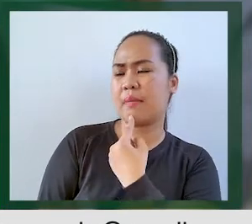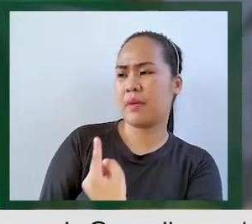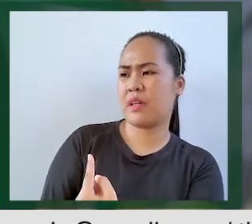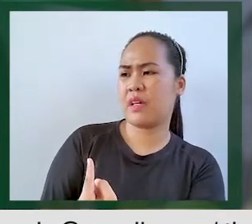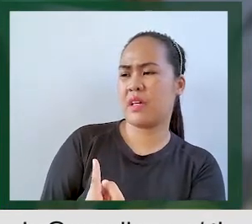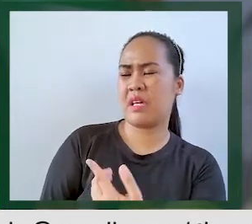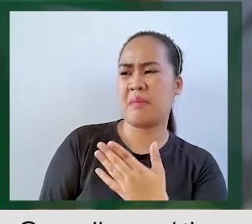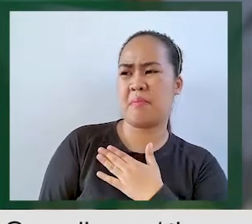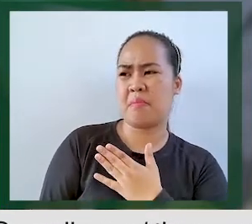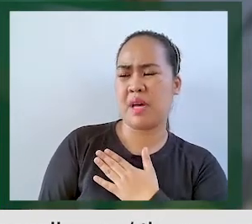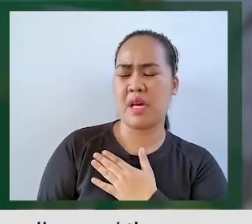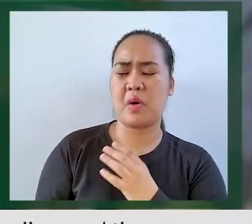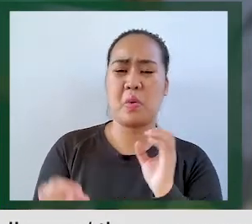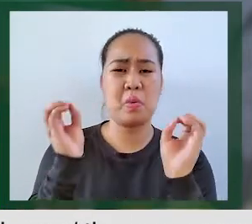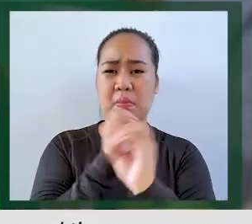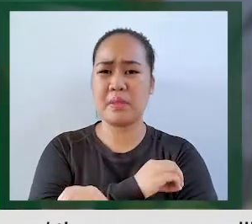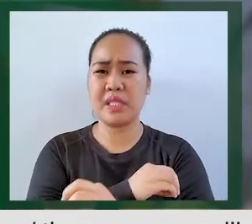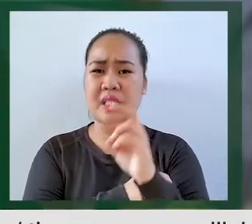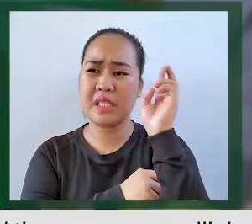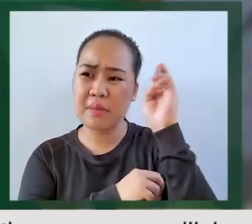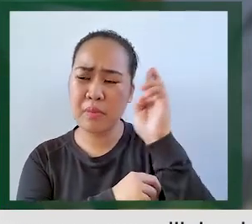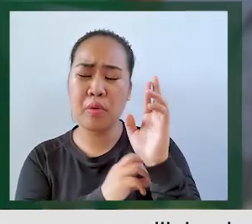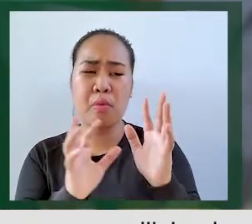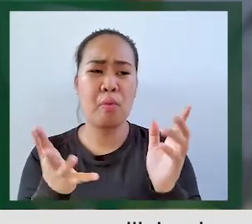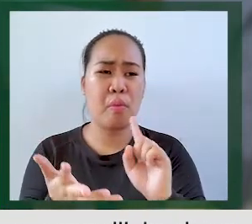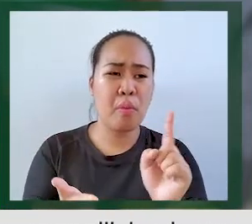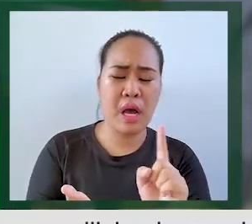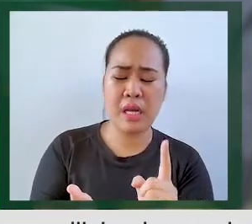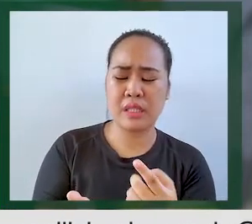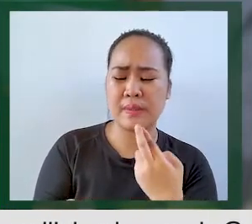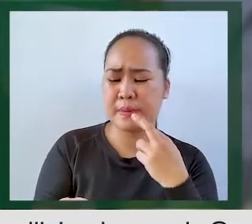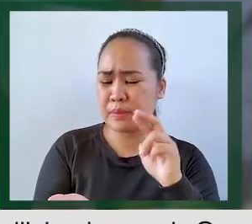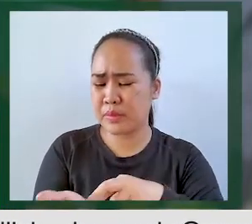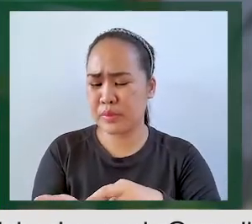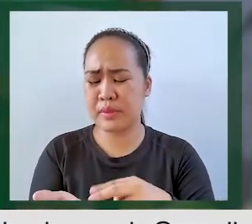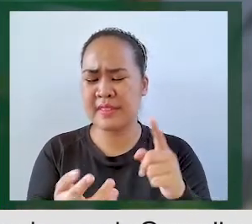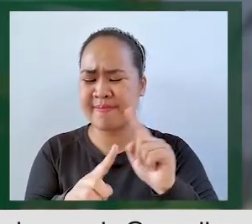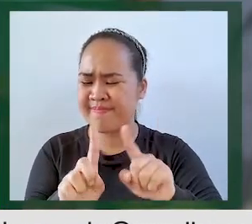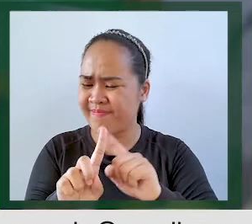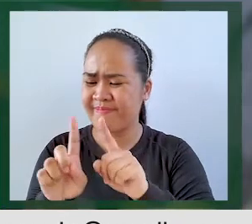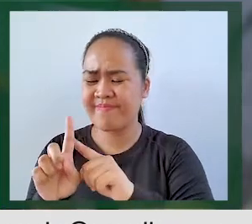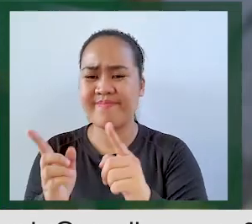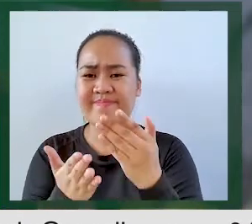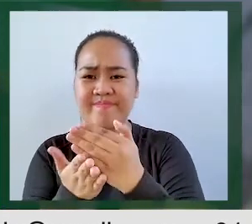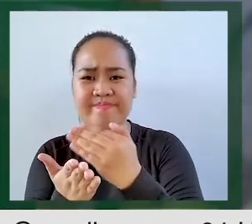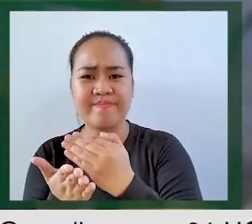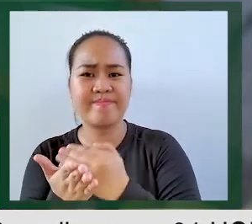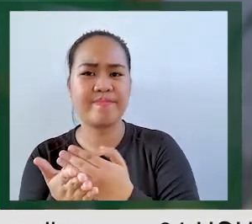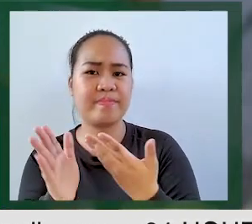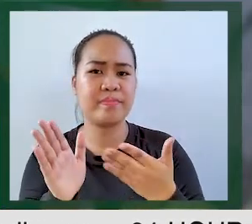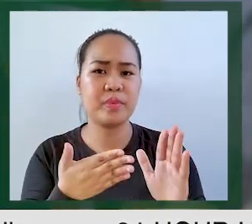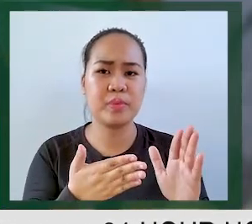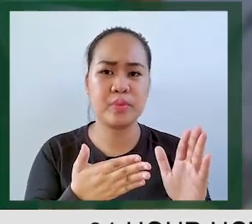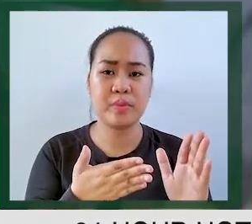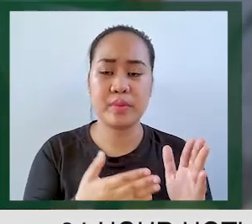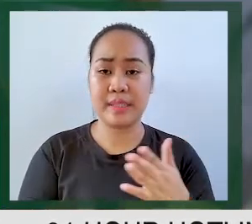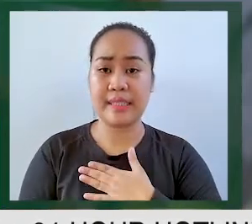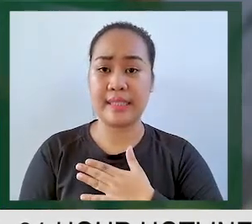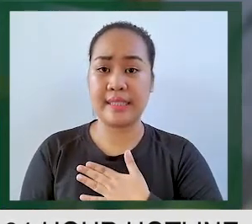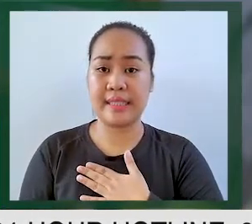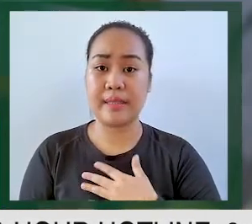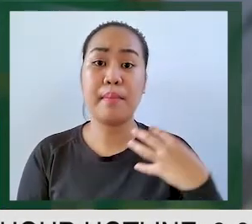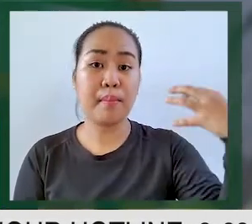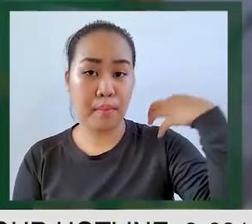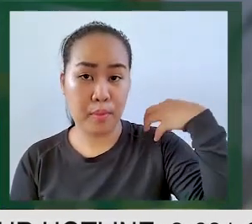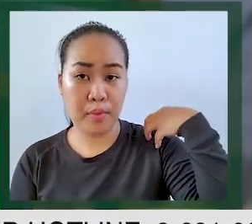keep the workplace safe, no. Let's keep the workers at a minimum. Alam ko lahat tayo, yung mga nagnenegosyo,